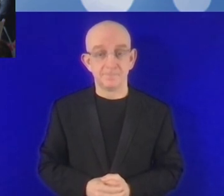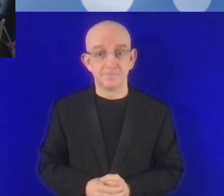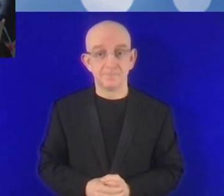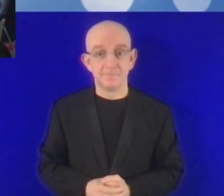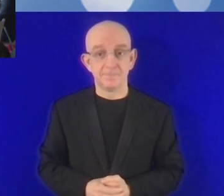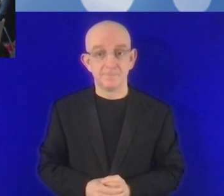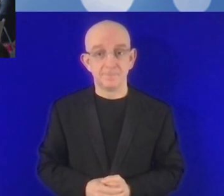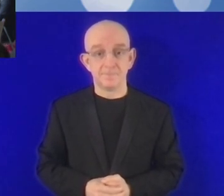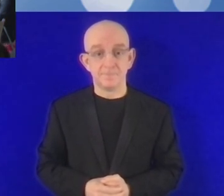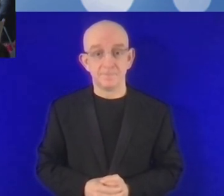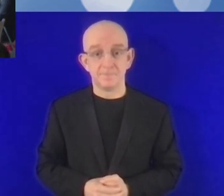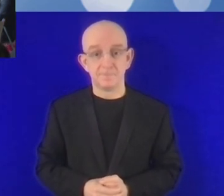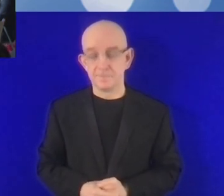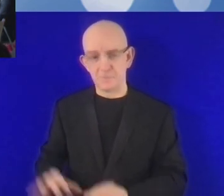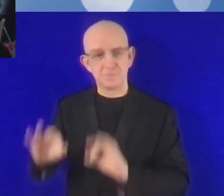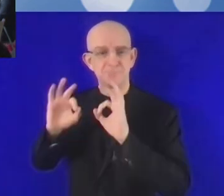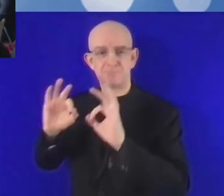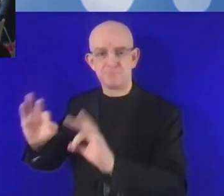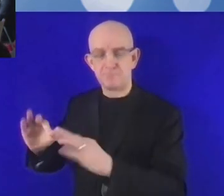Спасибо огромное.